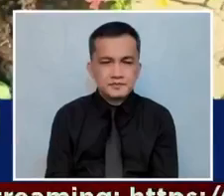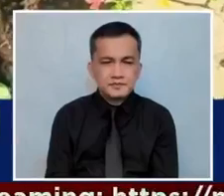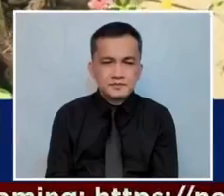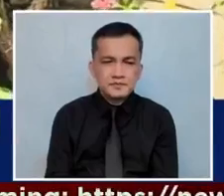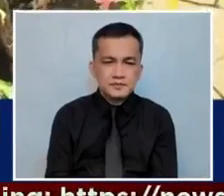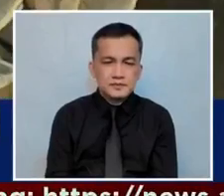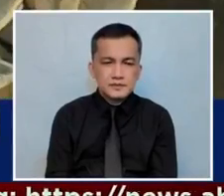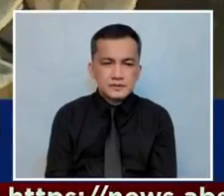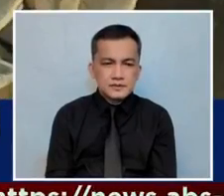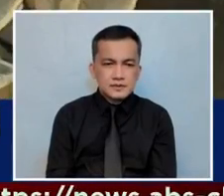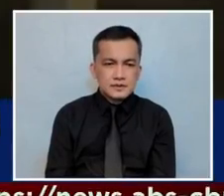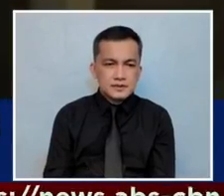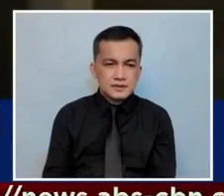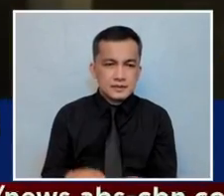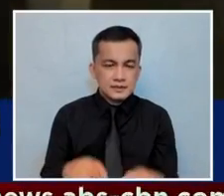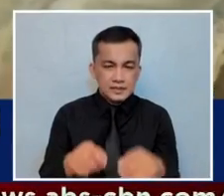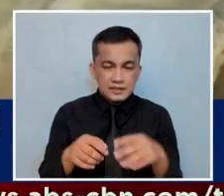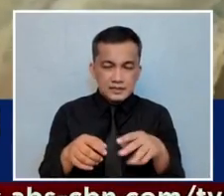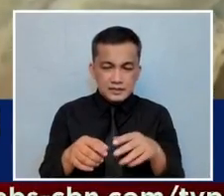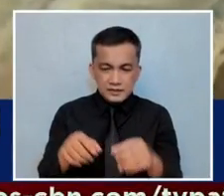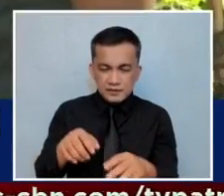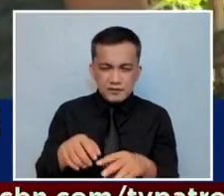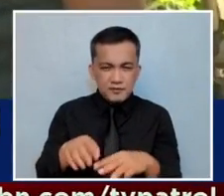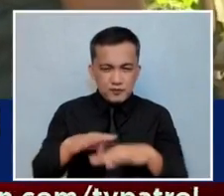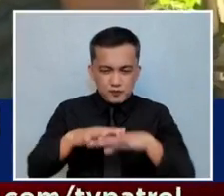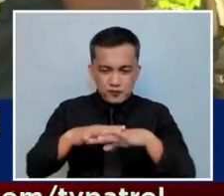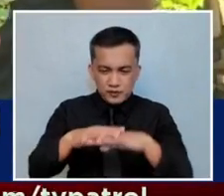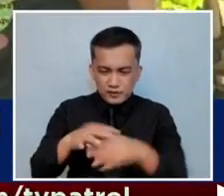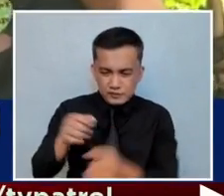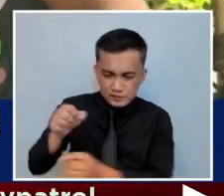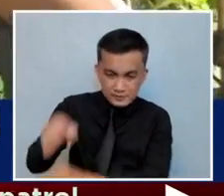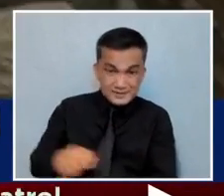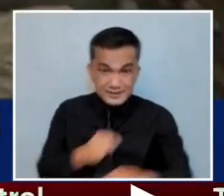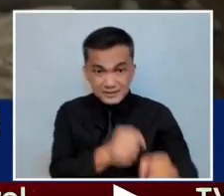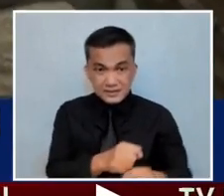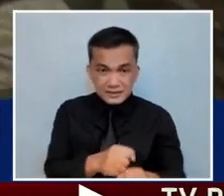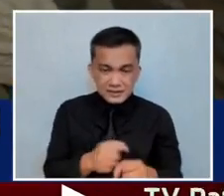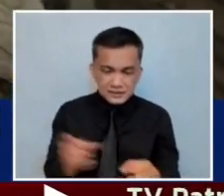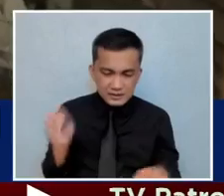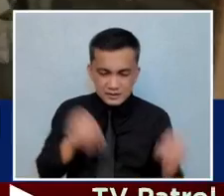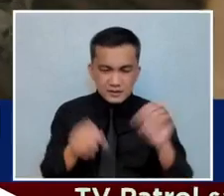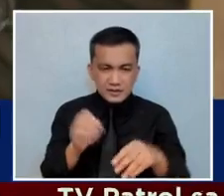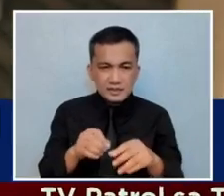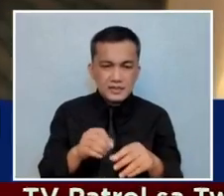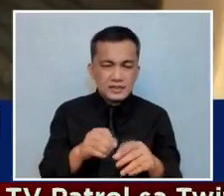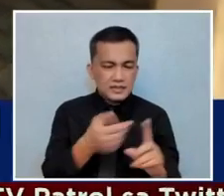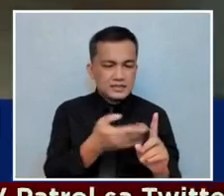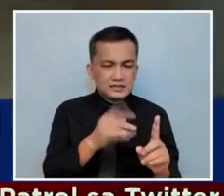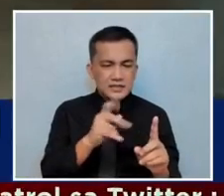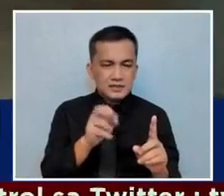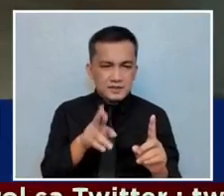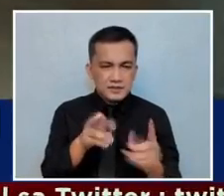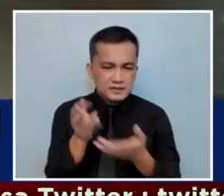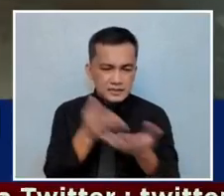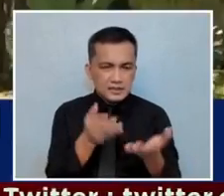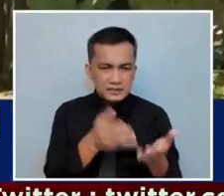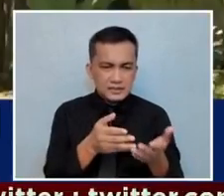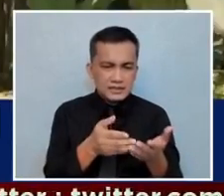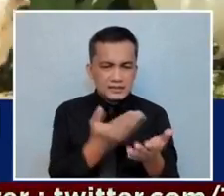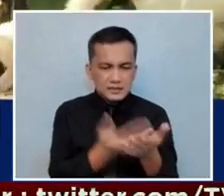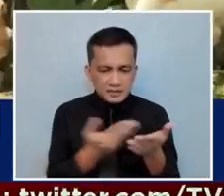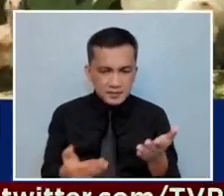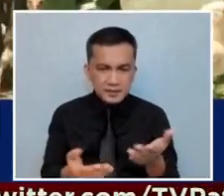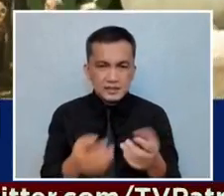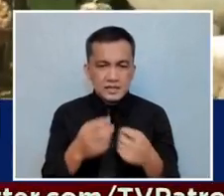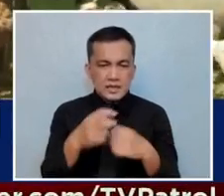Sa balsang gawa sa Kawayan, Trapal at Lubid, isinakay ni Shalimar Vebro ang kanilang mga gamit, binhi at mga